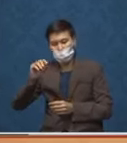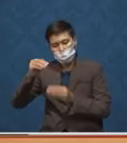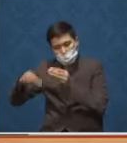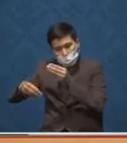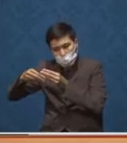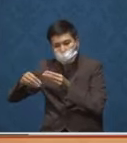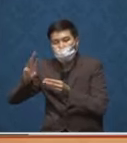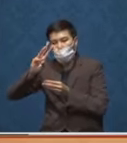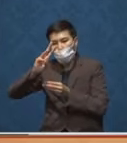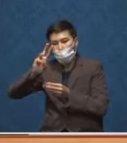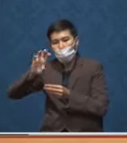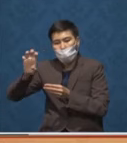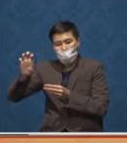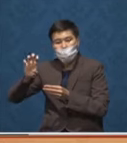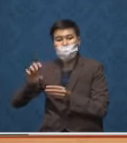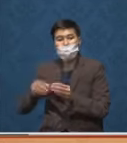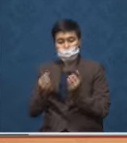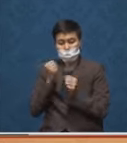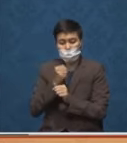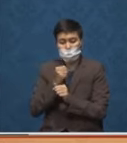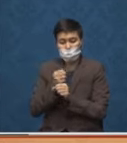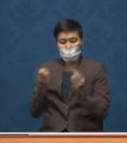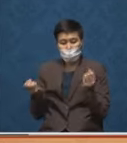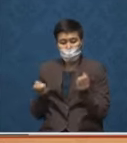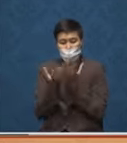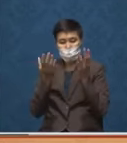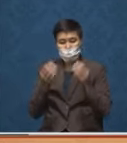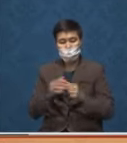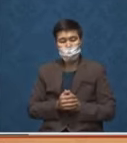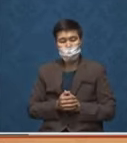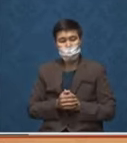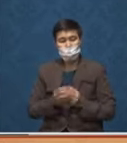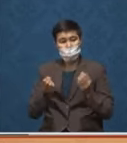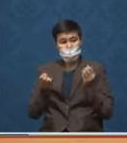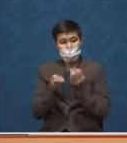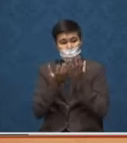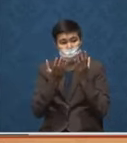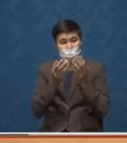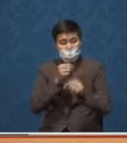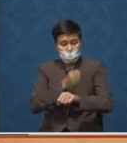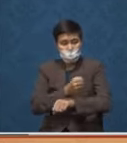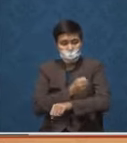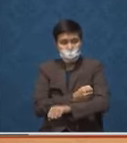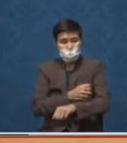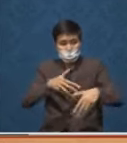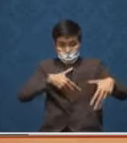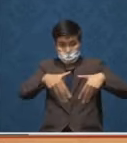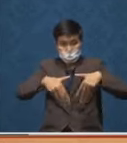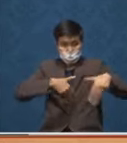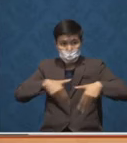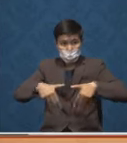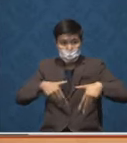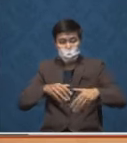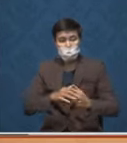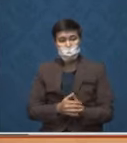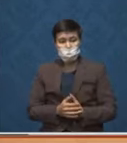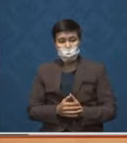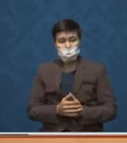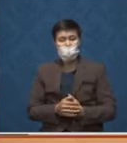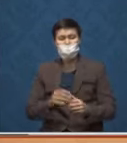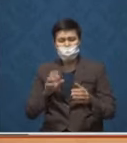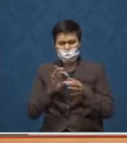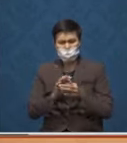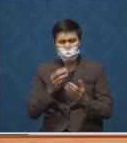นี้เนี่ยมันกระทบกับค่าครองชีพของประชาชนอย่างเต็มที่นะคะแล้วก็จะซ้ำเติมเรื่องของเงินเ